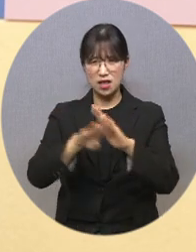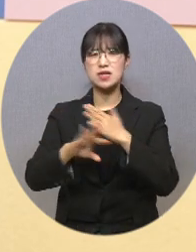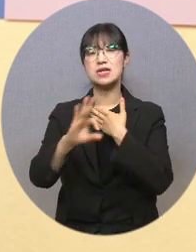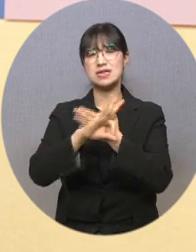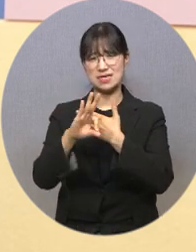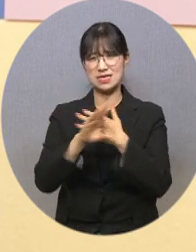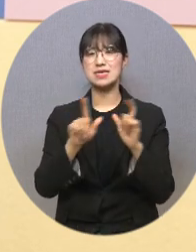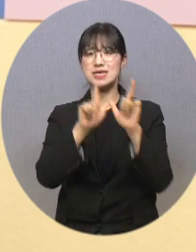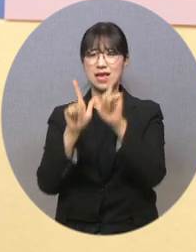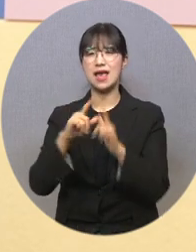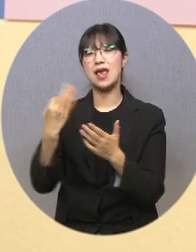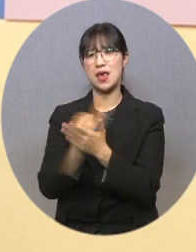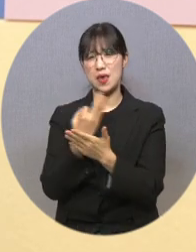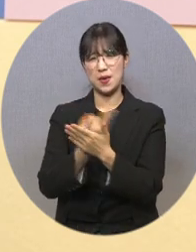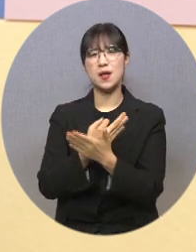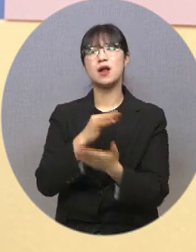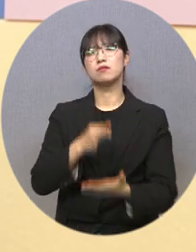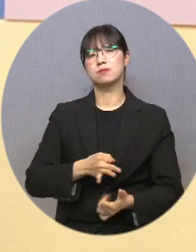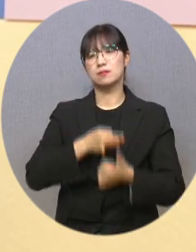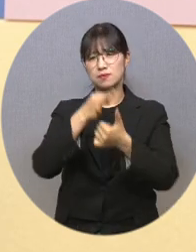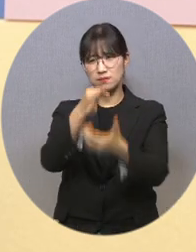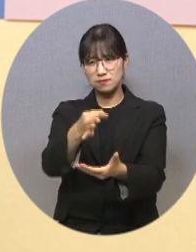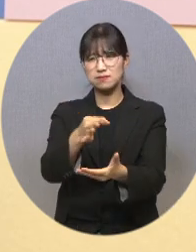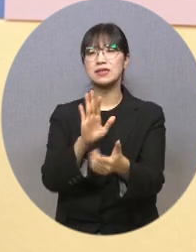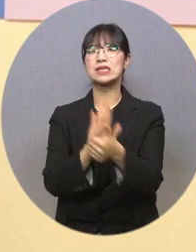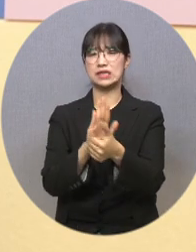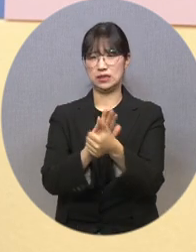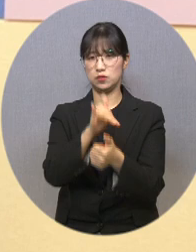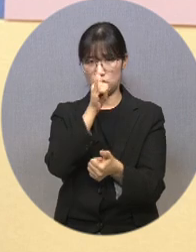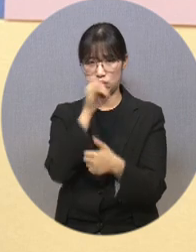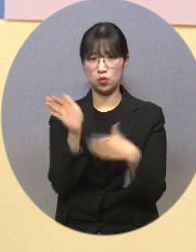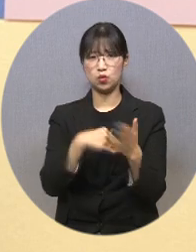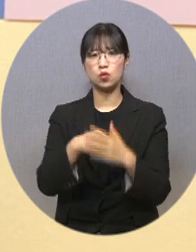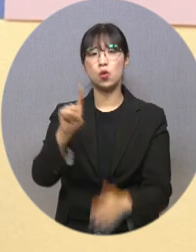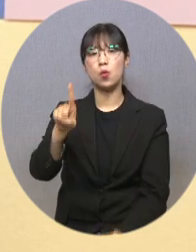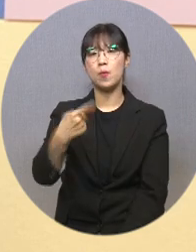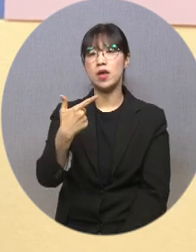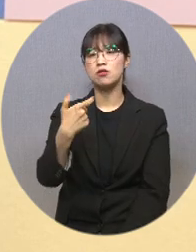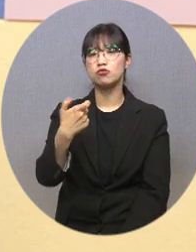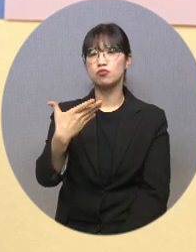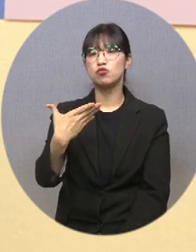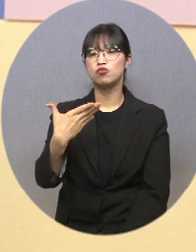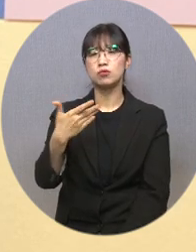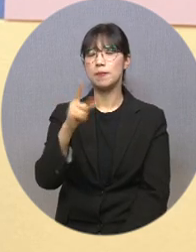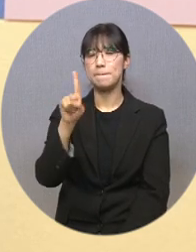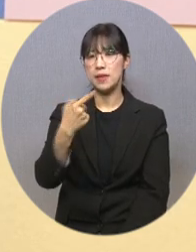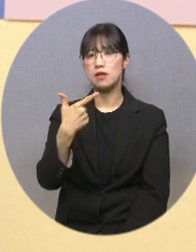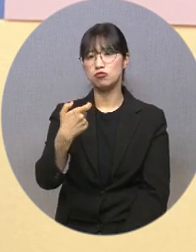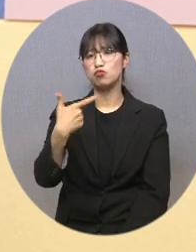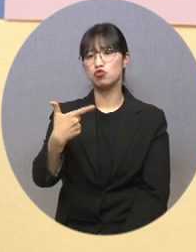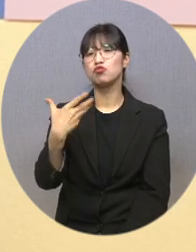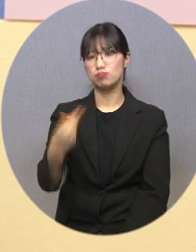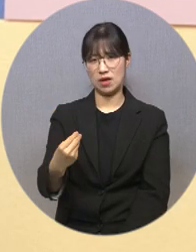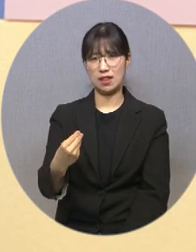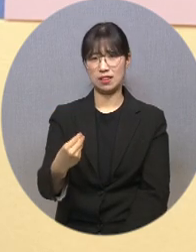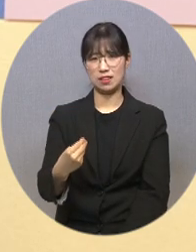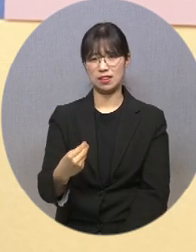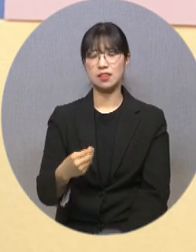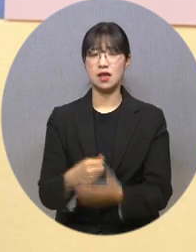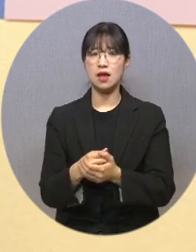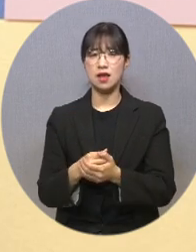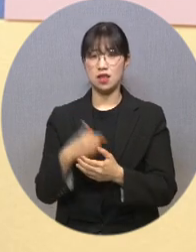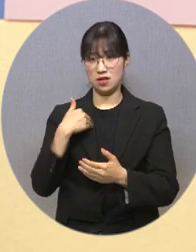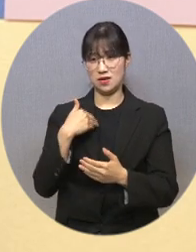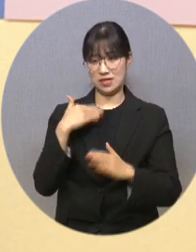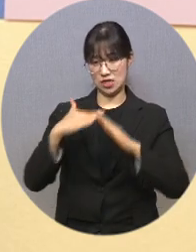생계비를 지원을 했다고 들었고요. 그리고 166만 명, 그러니까 우리 도민의 한 90% 정도